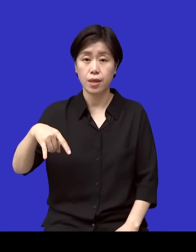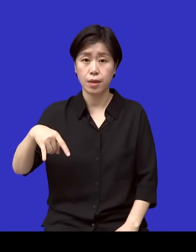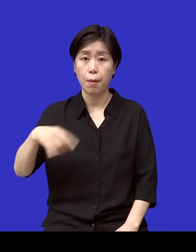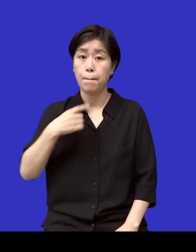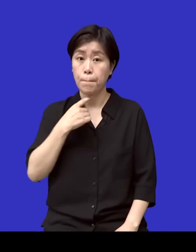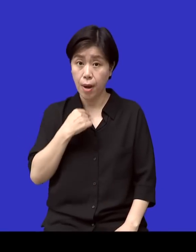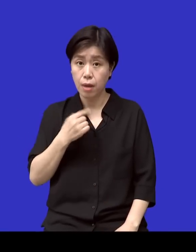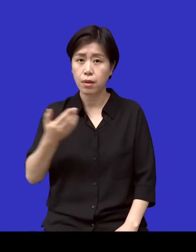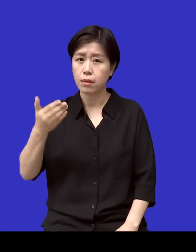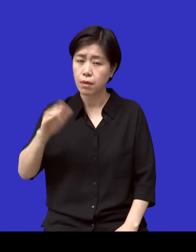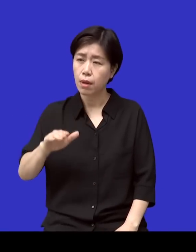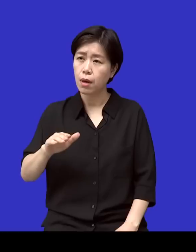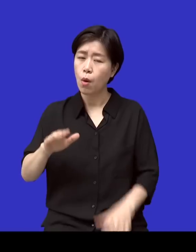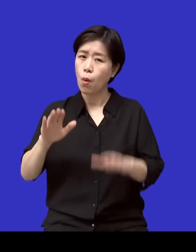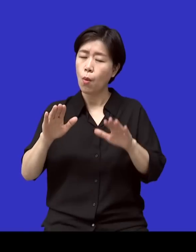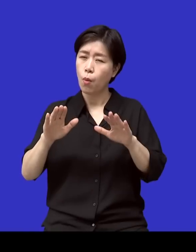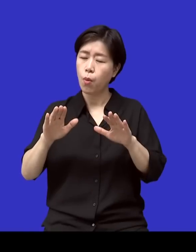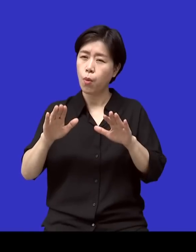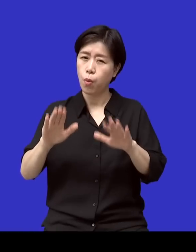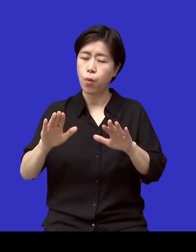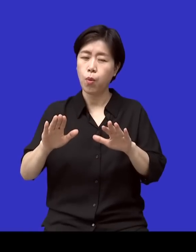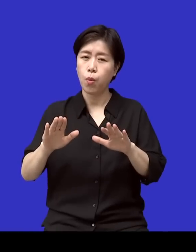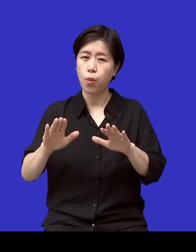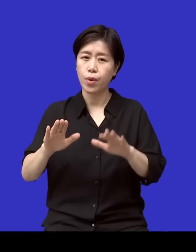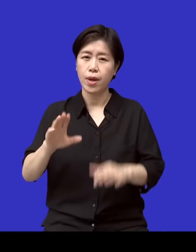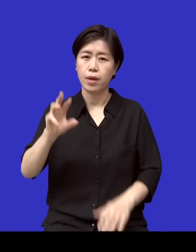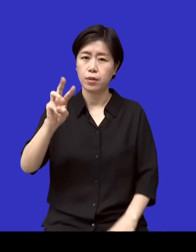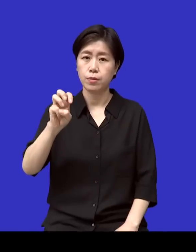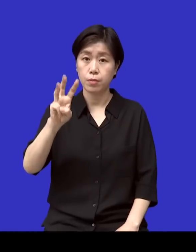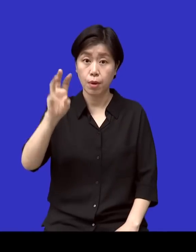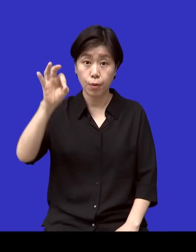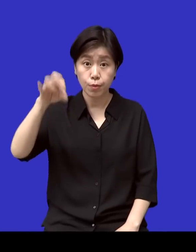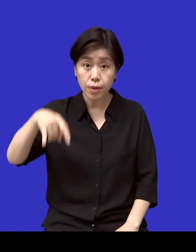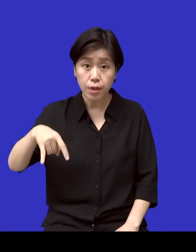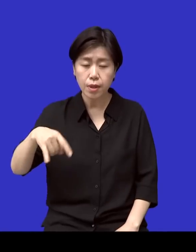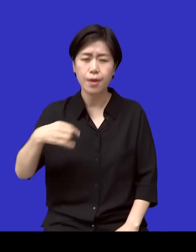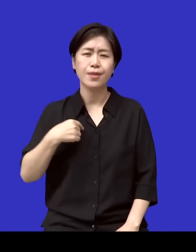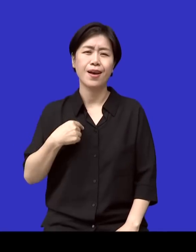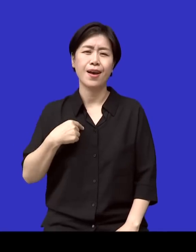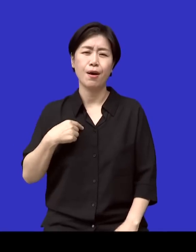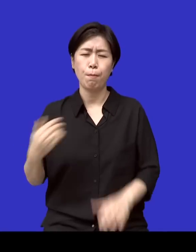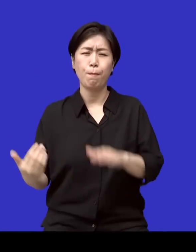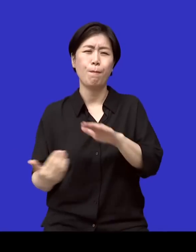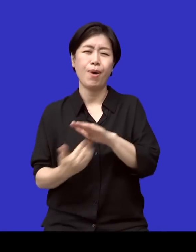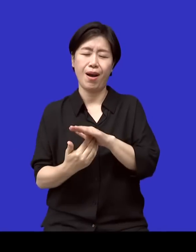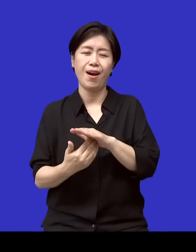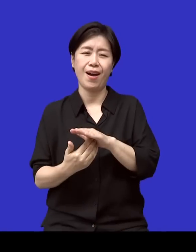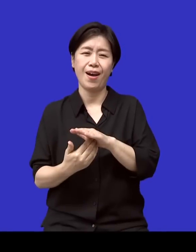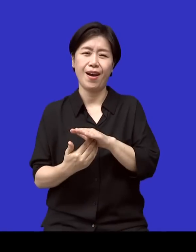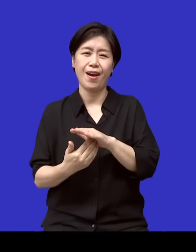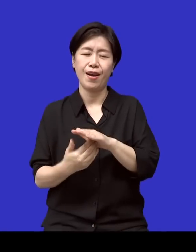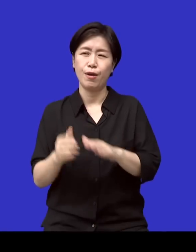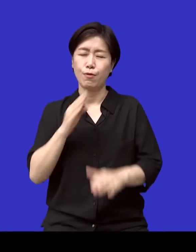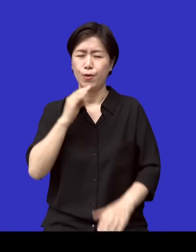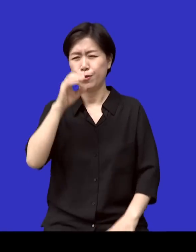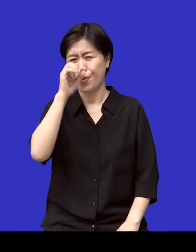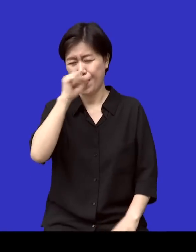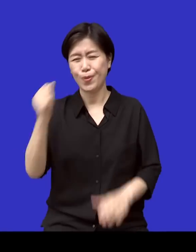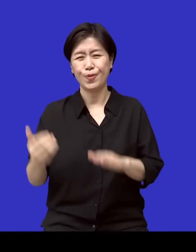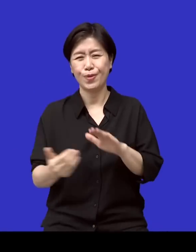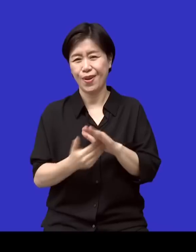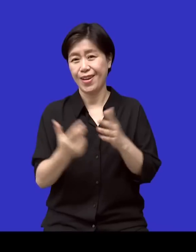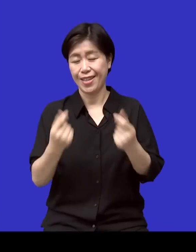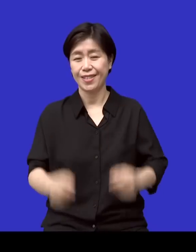33위는 한국 최초이자 약간 네네네. 제 나름대로 커리어에서 가장 좋다고 자부할 수 있는 예. 그런 기록 중에 하나인